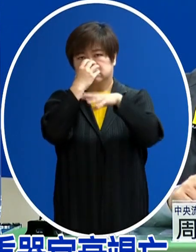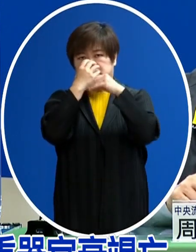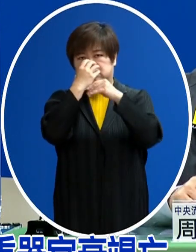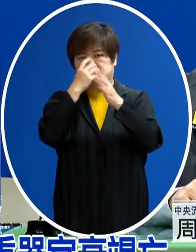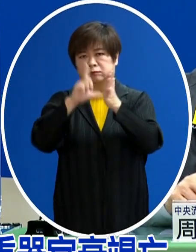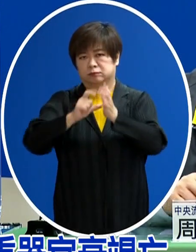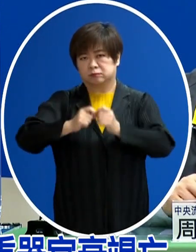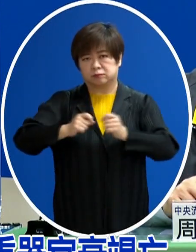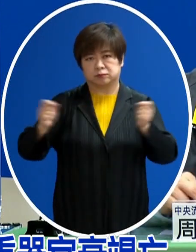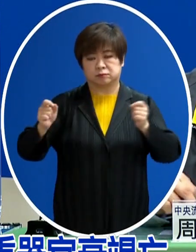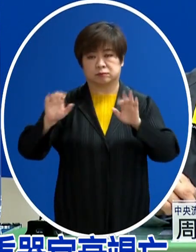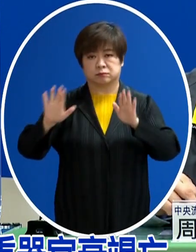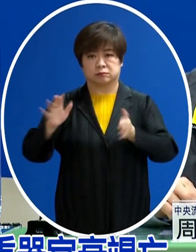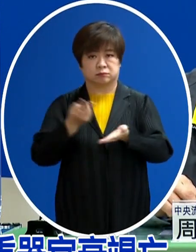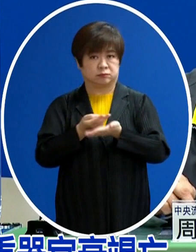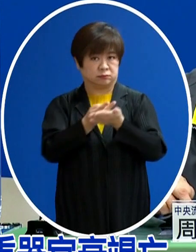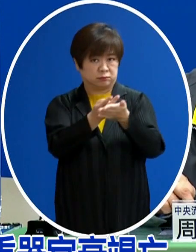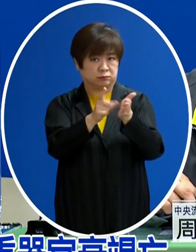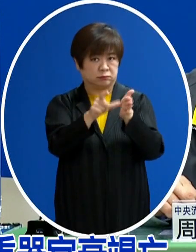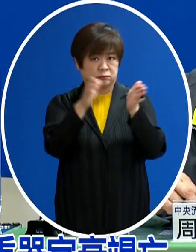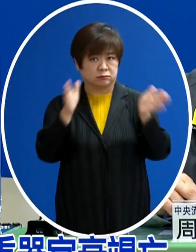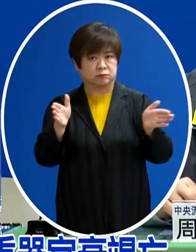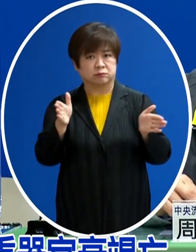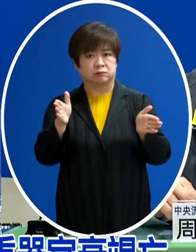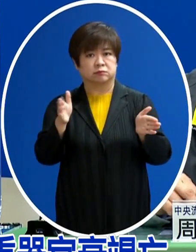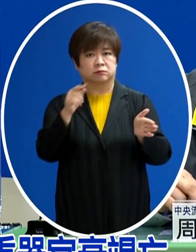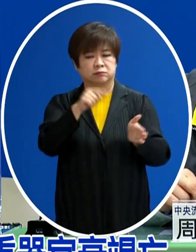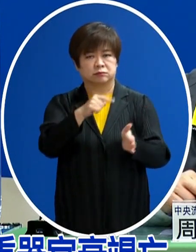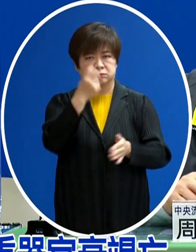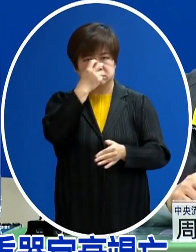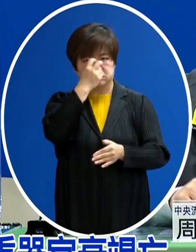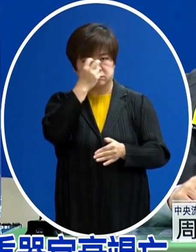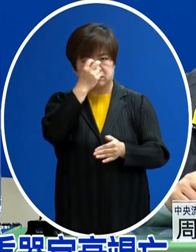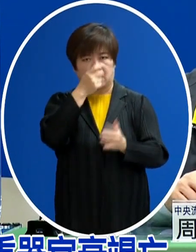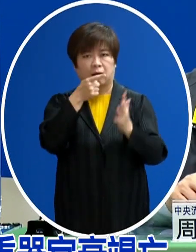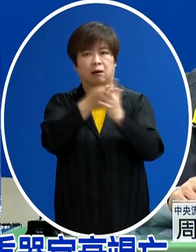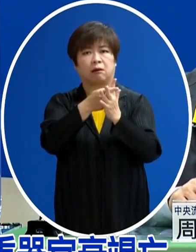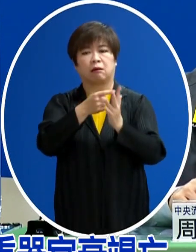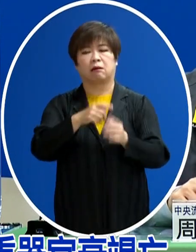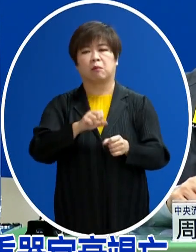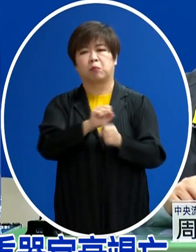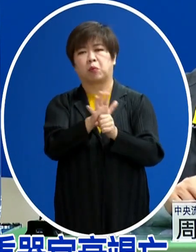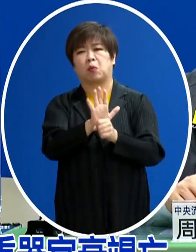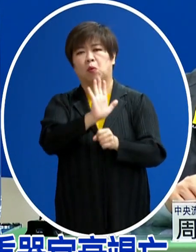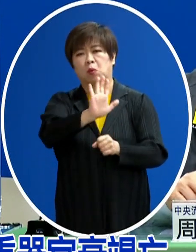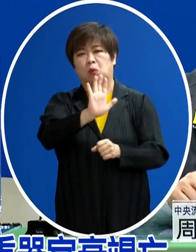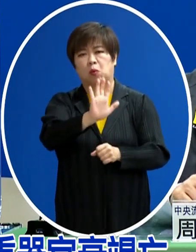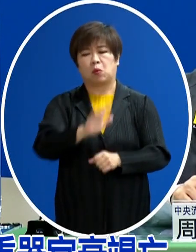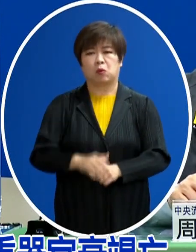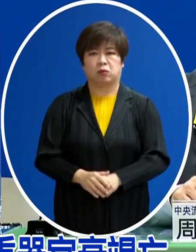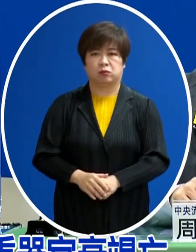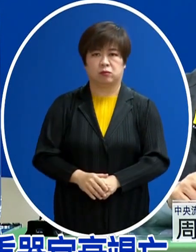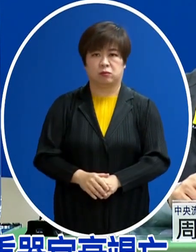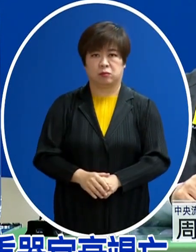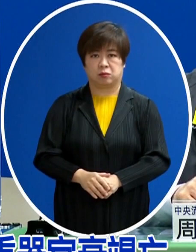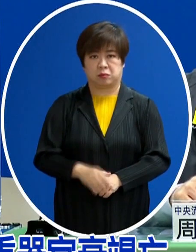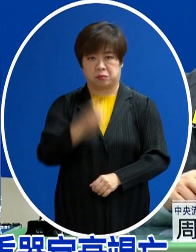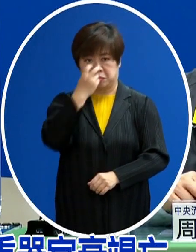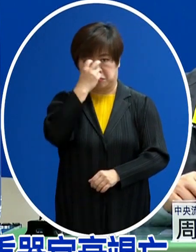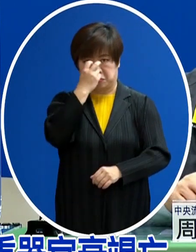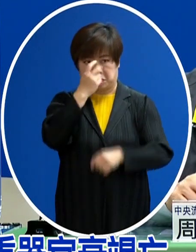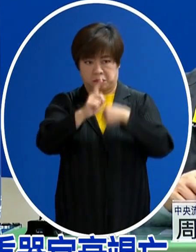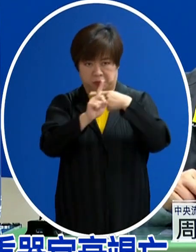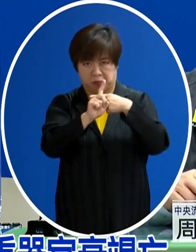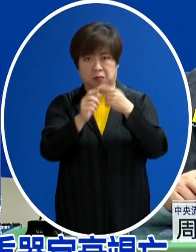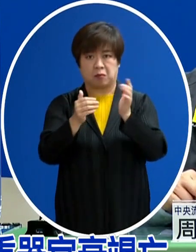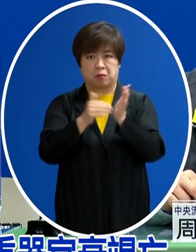这次是在住院的期间有检验出这个新冠病毒感染，那因为检验出来之后